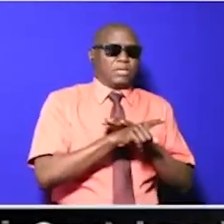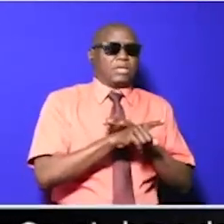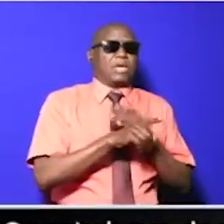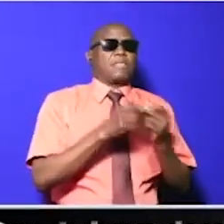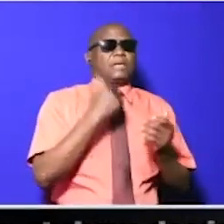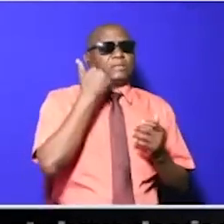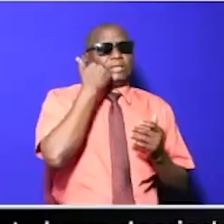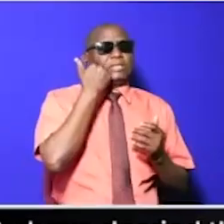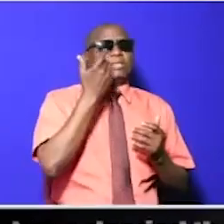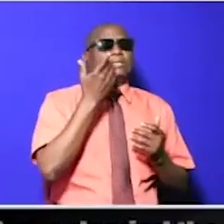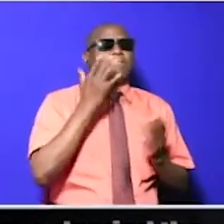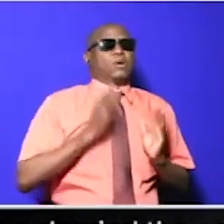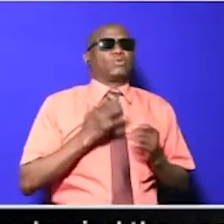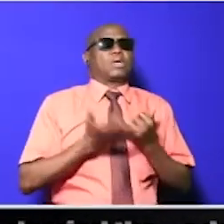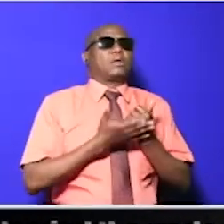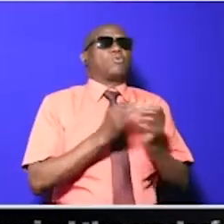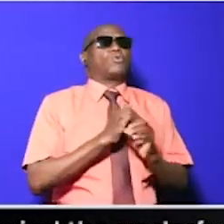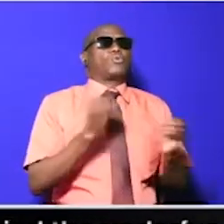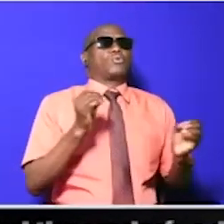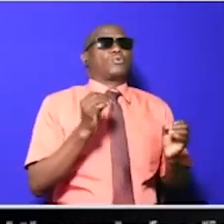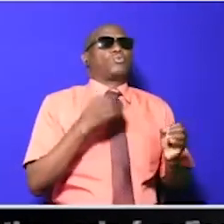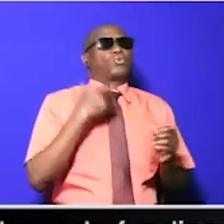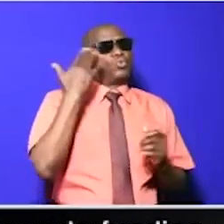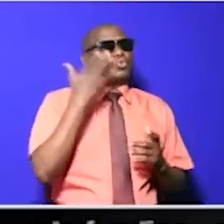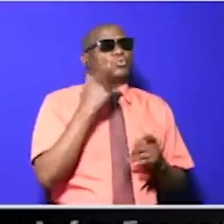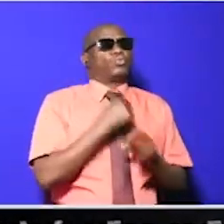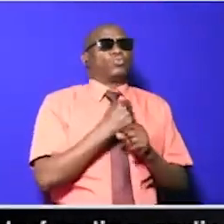mkonjwa hakuna usaidizi. Tunashindwa tufanye nini jamani?